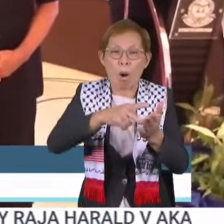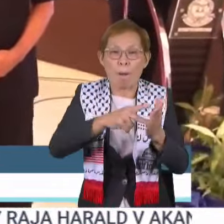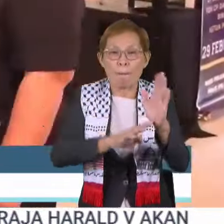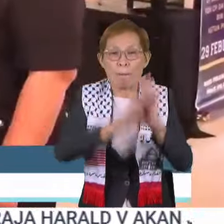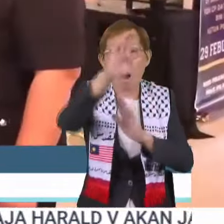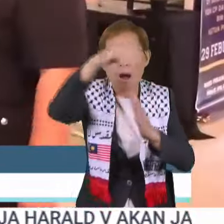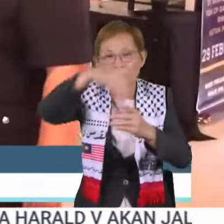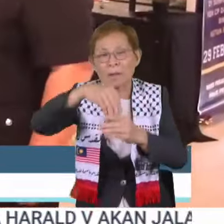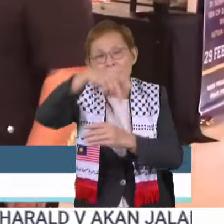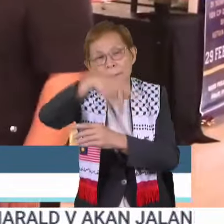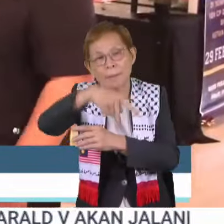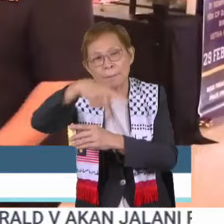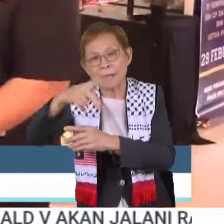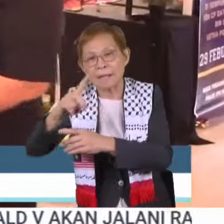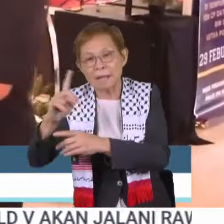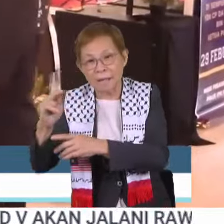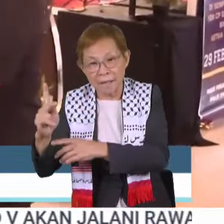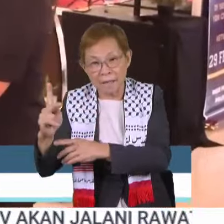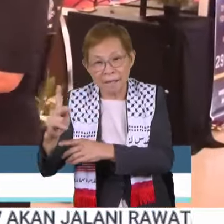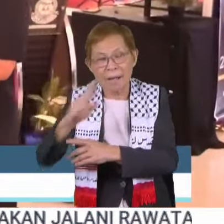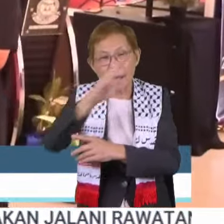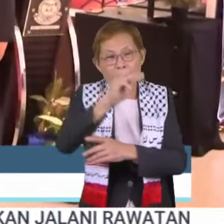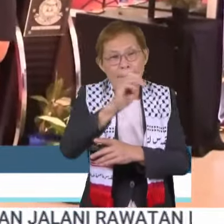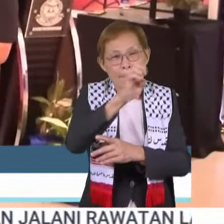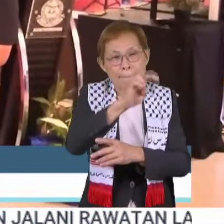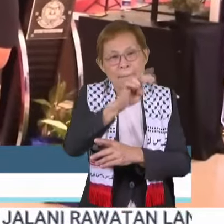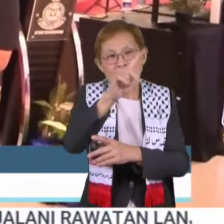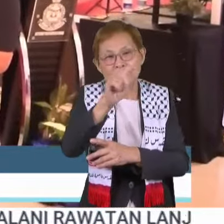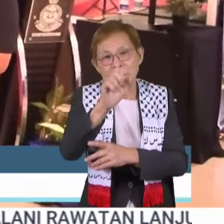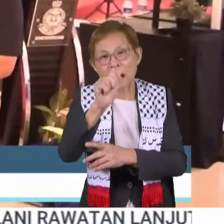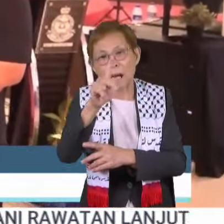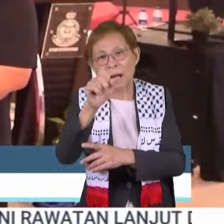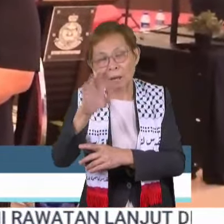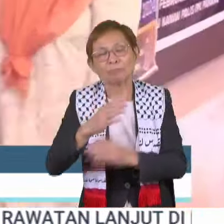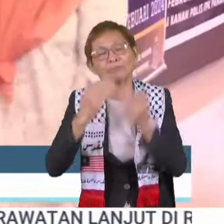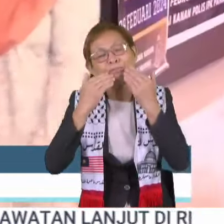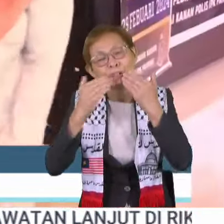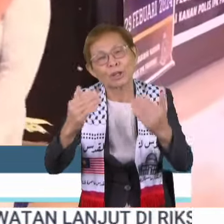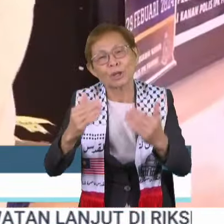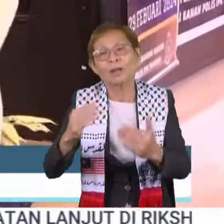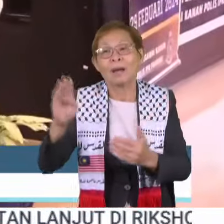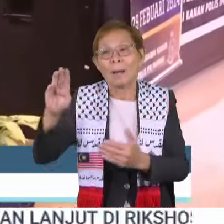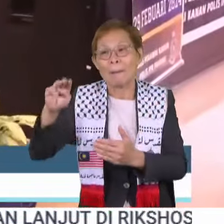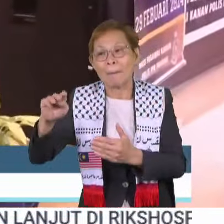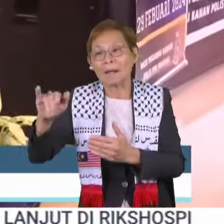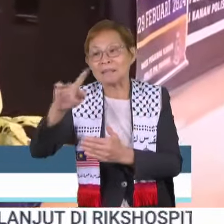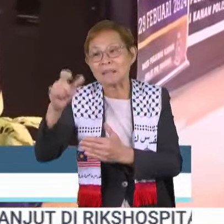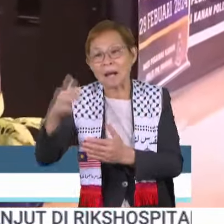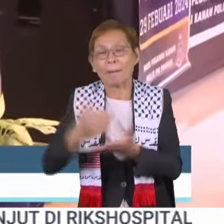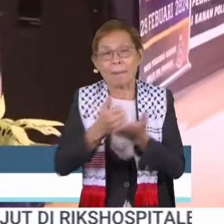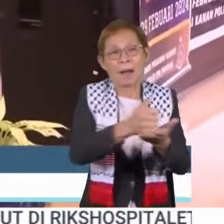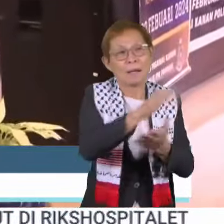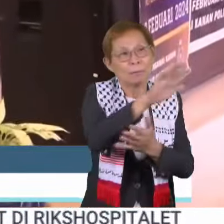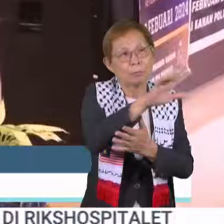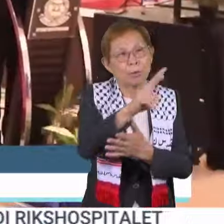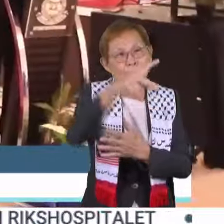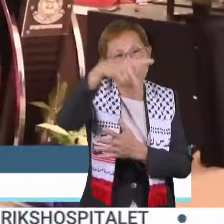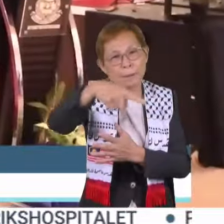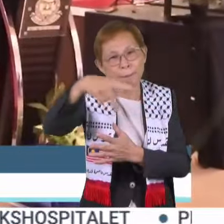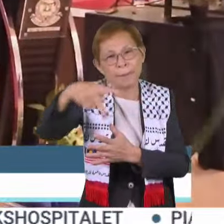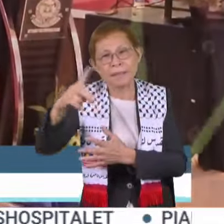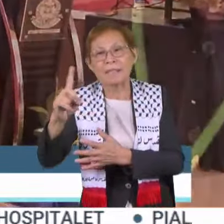dalam komuniti ppdk cahaya warisan mentakap Anwar Abdul Rahman bersyukur Ma Zahra juga membantu 52 ppdk seluruh